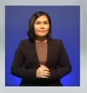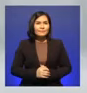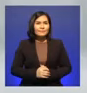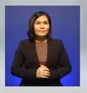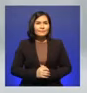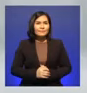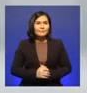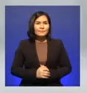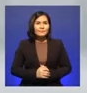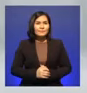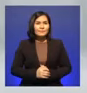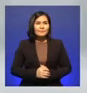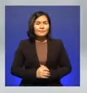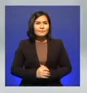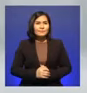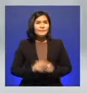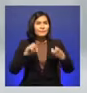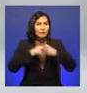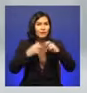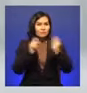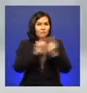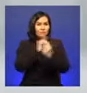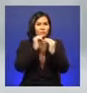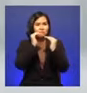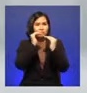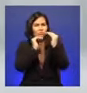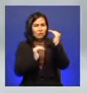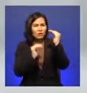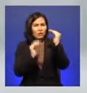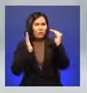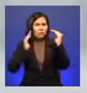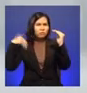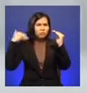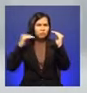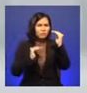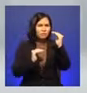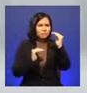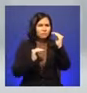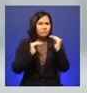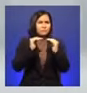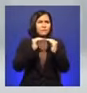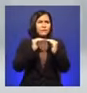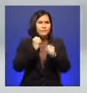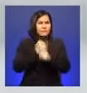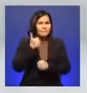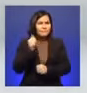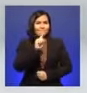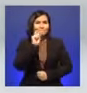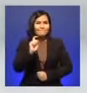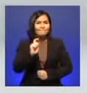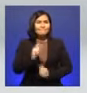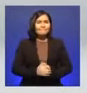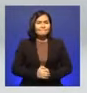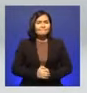าจารย์คิดว่าความเหลื่อมล้ำในสังคมไทยเนี่ยมันจะลดลงในอนาคตได้หรือไม่คะ ครับก็อันนี้ก็เป็นคำถาม